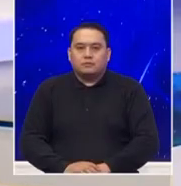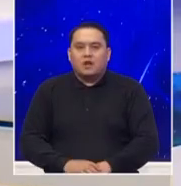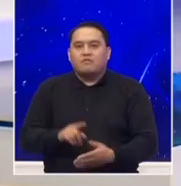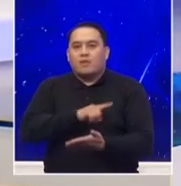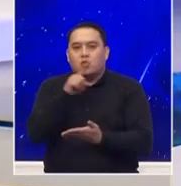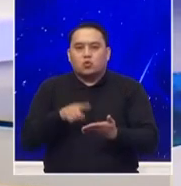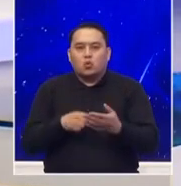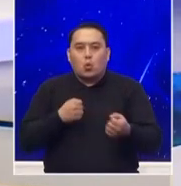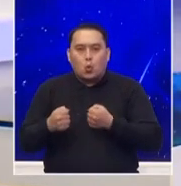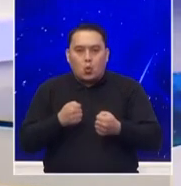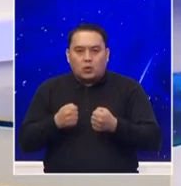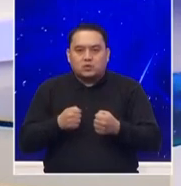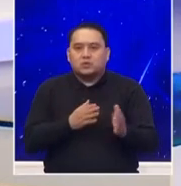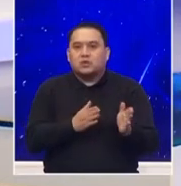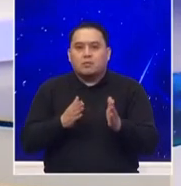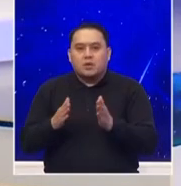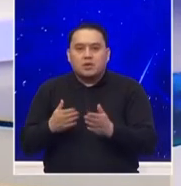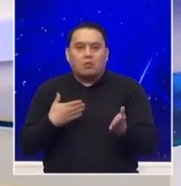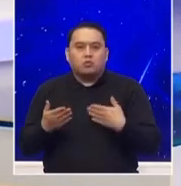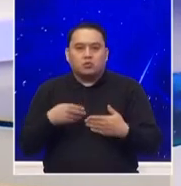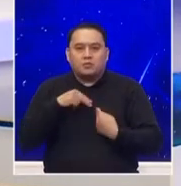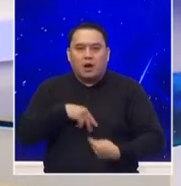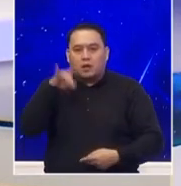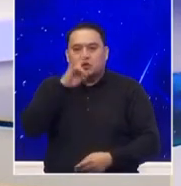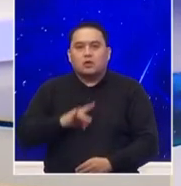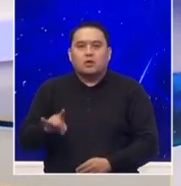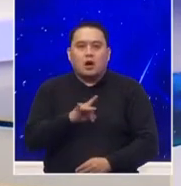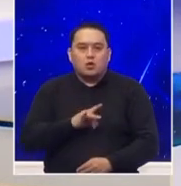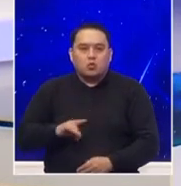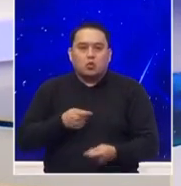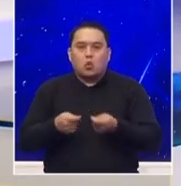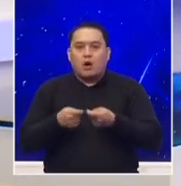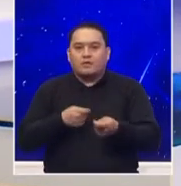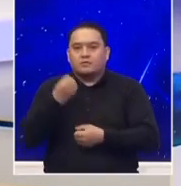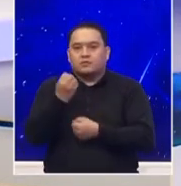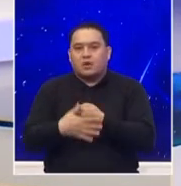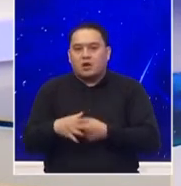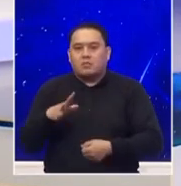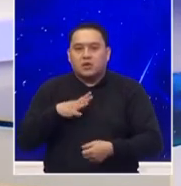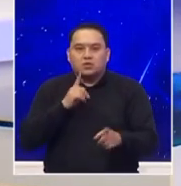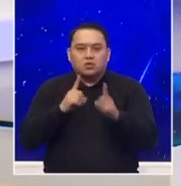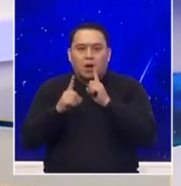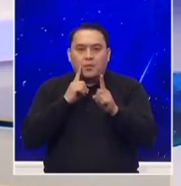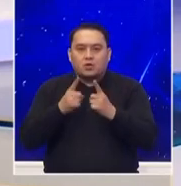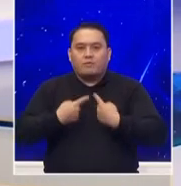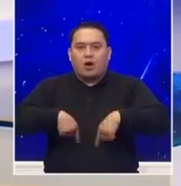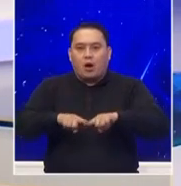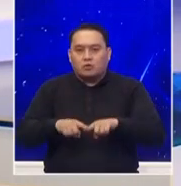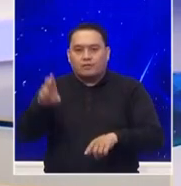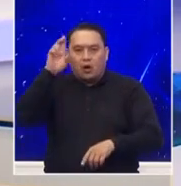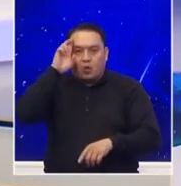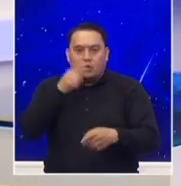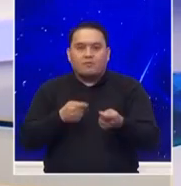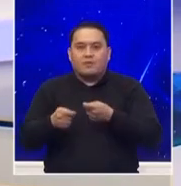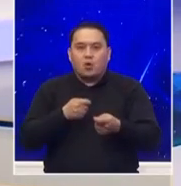Вопросы укрепления межэтнической стабильности обсудили в Ембекши-Казахском районе. В административном центре состоялся семинар, организованный